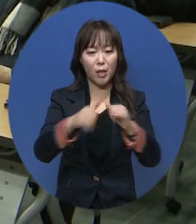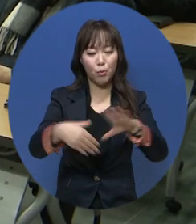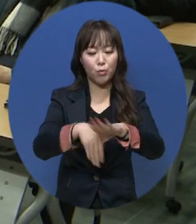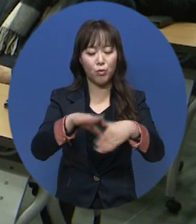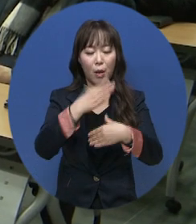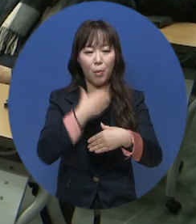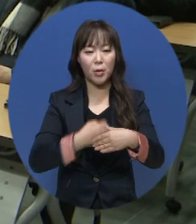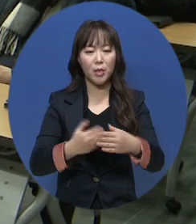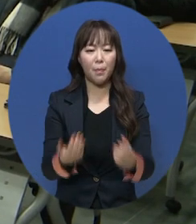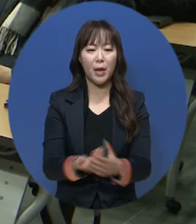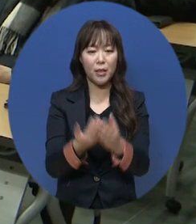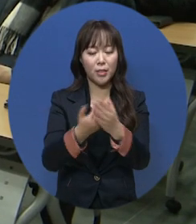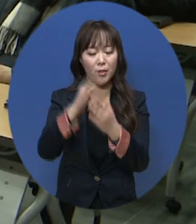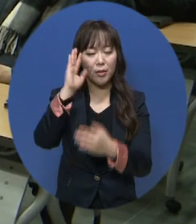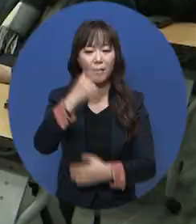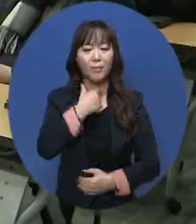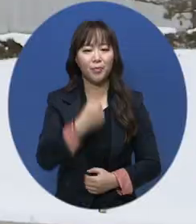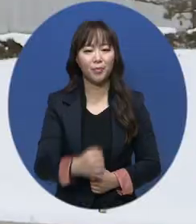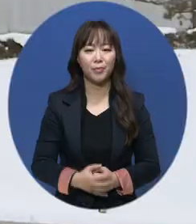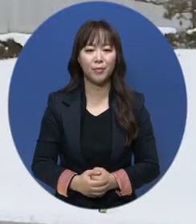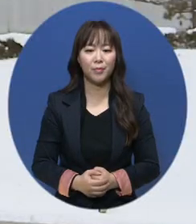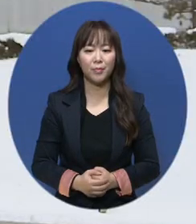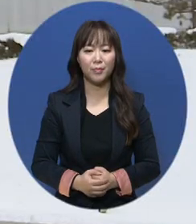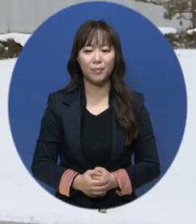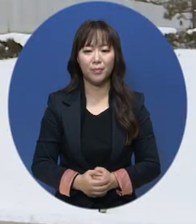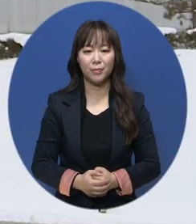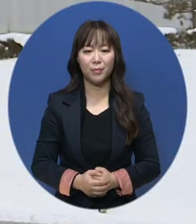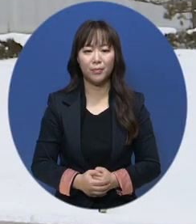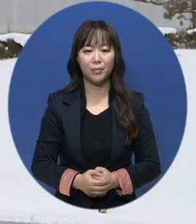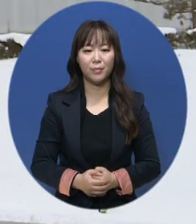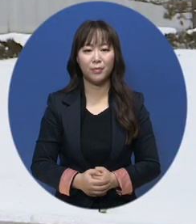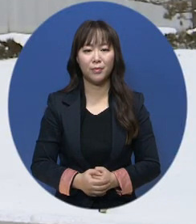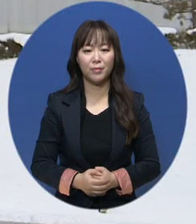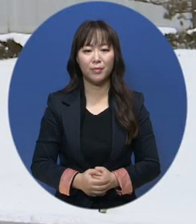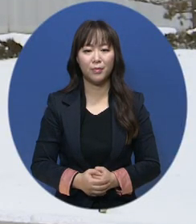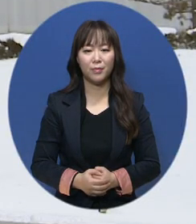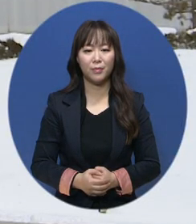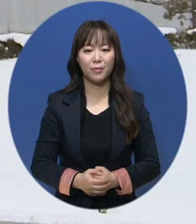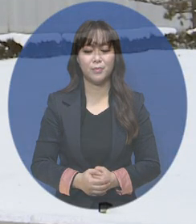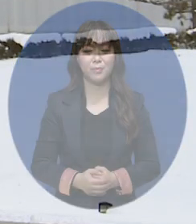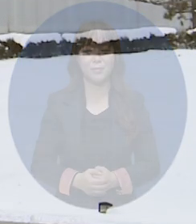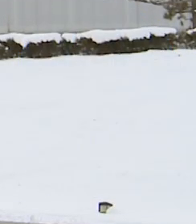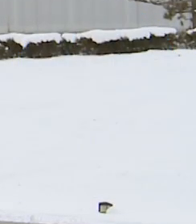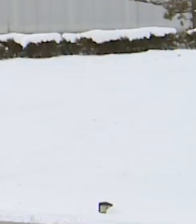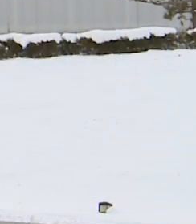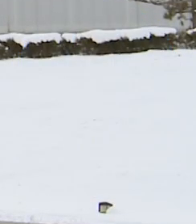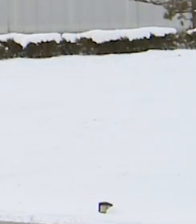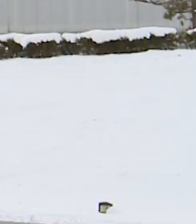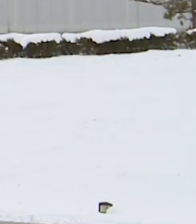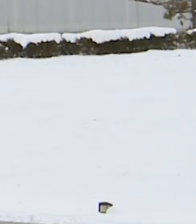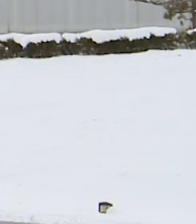복지가 향상되기를 기대해 봅니다. 지금까지 복지TV 전북 방송 임지훈이었습니다.